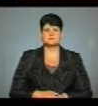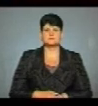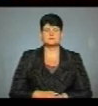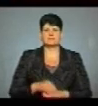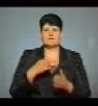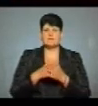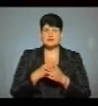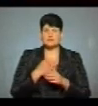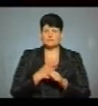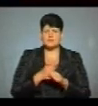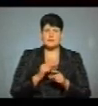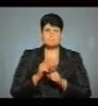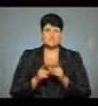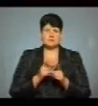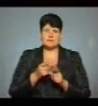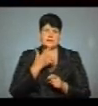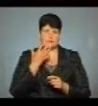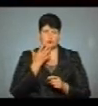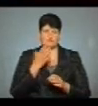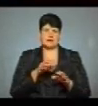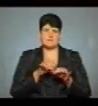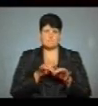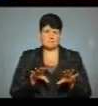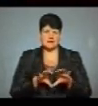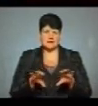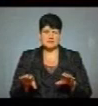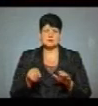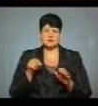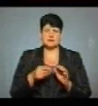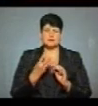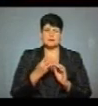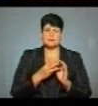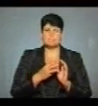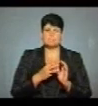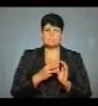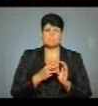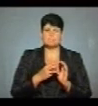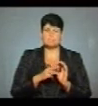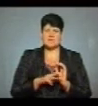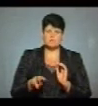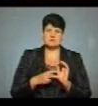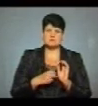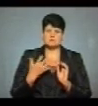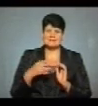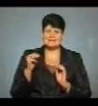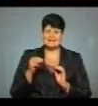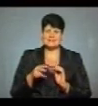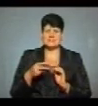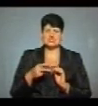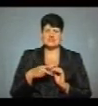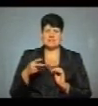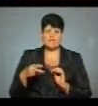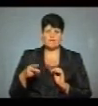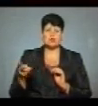Вартість робіт по заміні лише теплових мереж – це понад 1 750 000 євро. Це найбільші інвестиції, які були